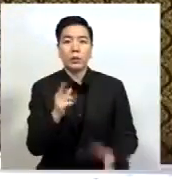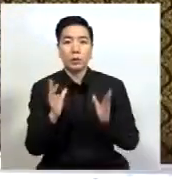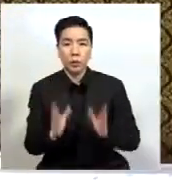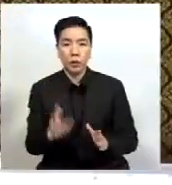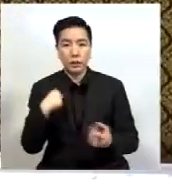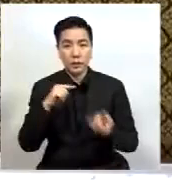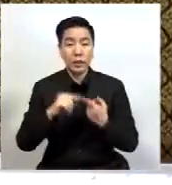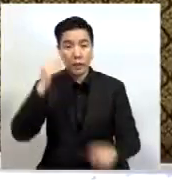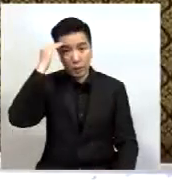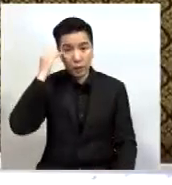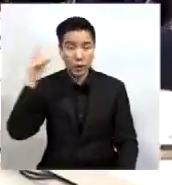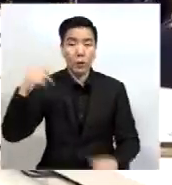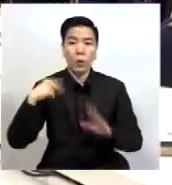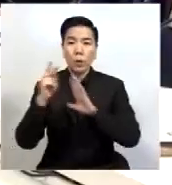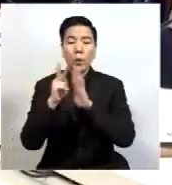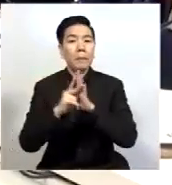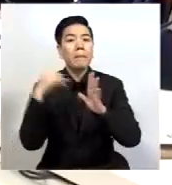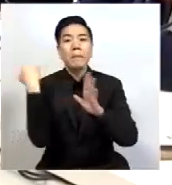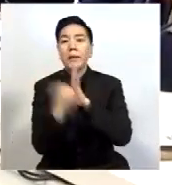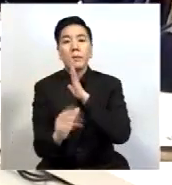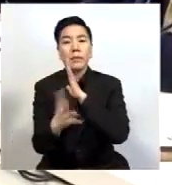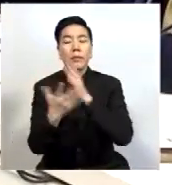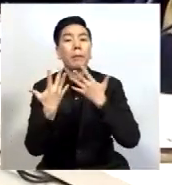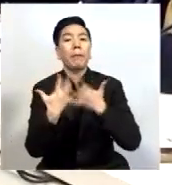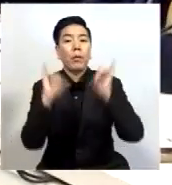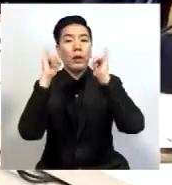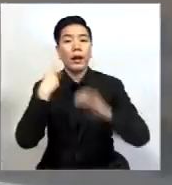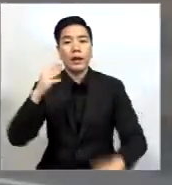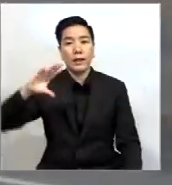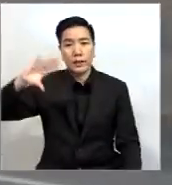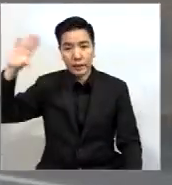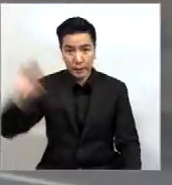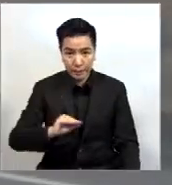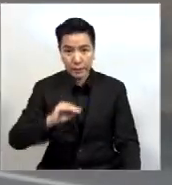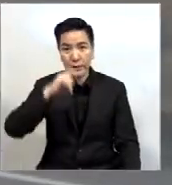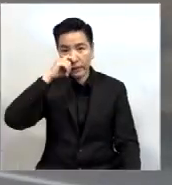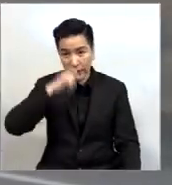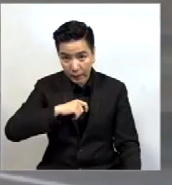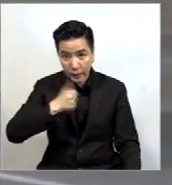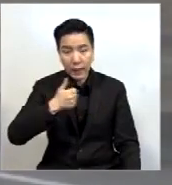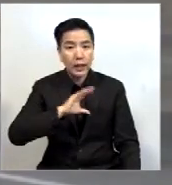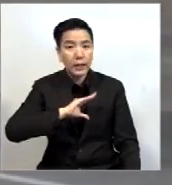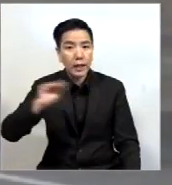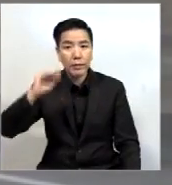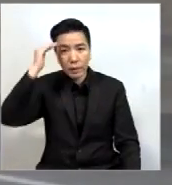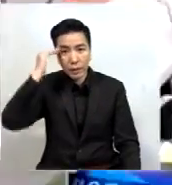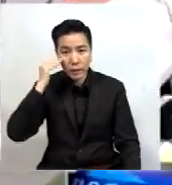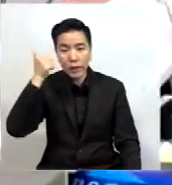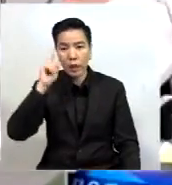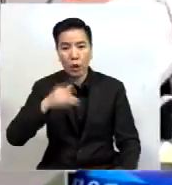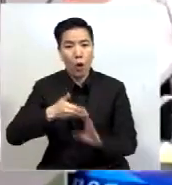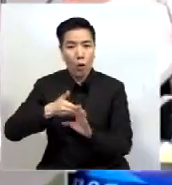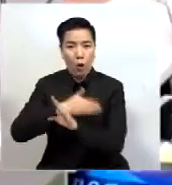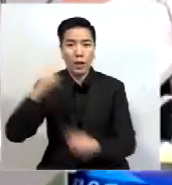เกาหลีใต้ได้ออกกฎหมายนิรโทษกรรมให้เดินทางกลับไทยและกลับเกาหลีใต้ได้โดยจะต้องเดินทางออกก่อ